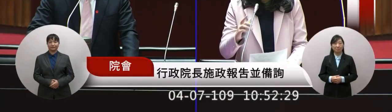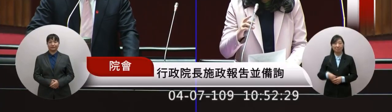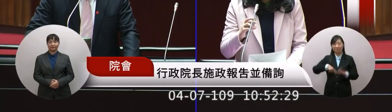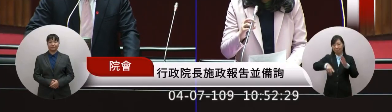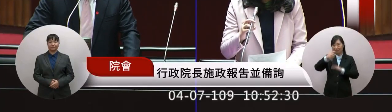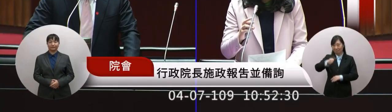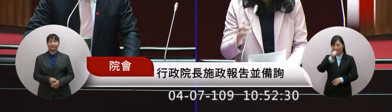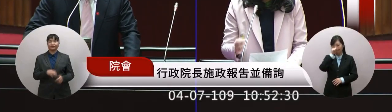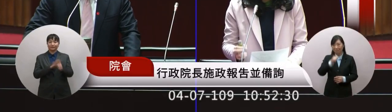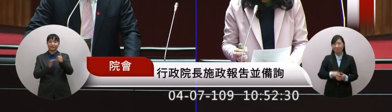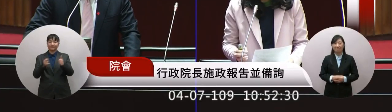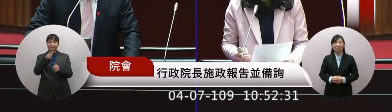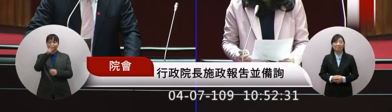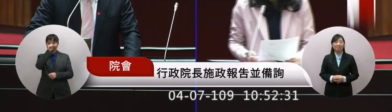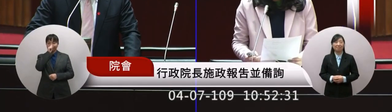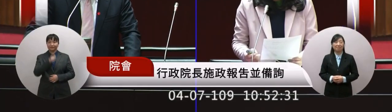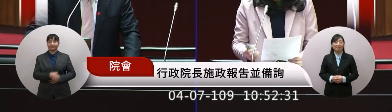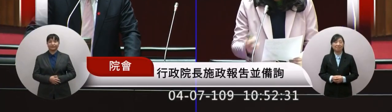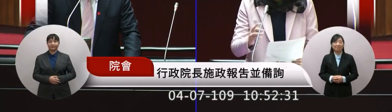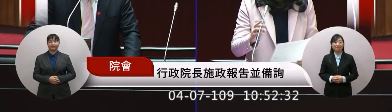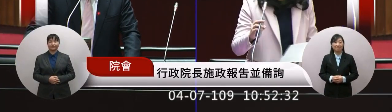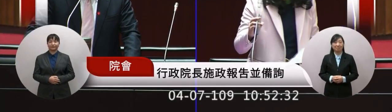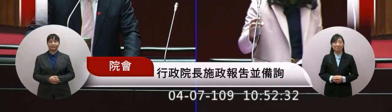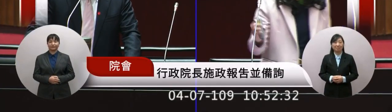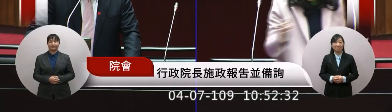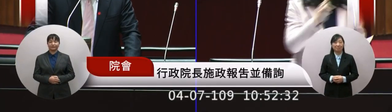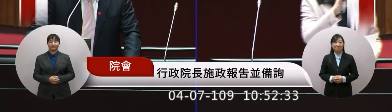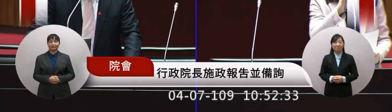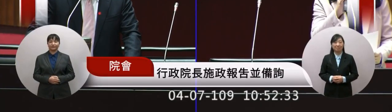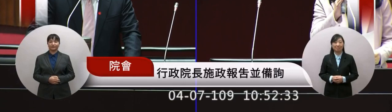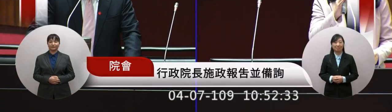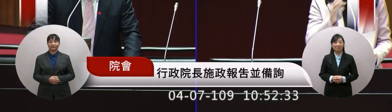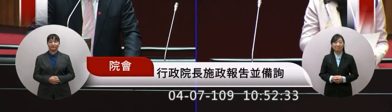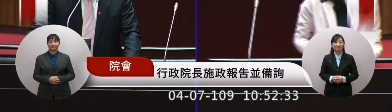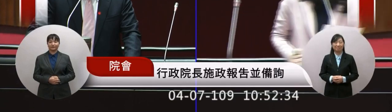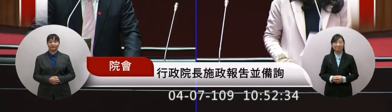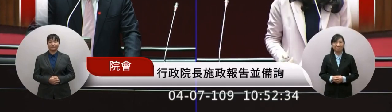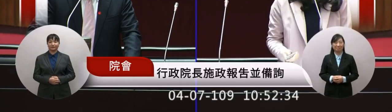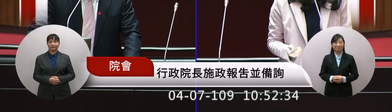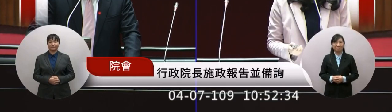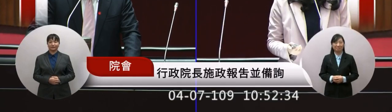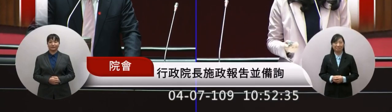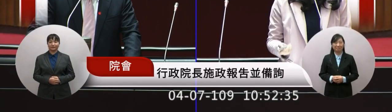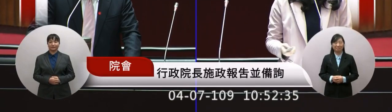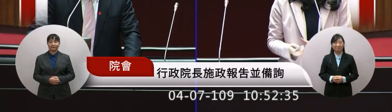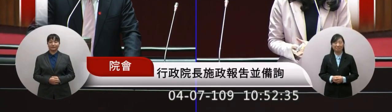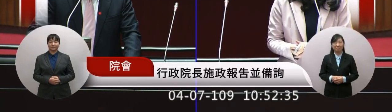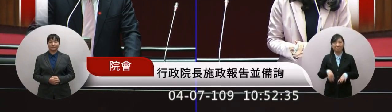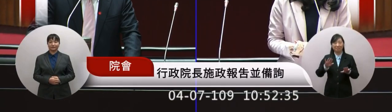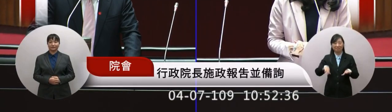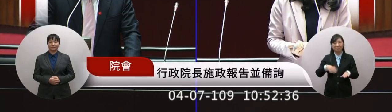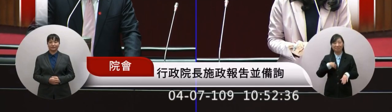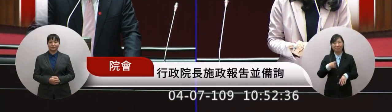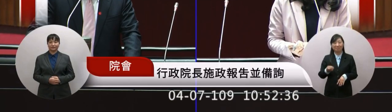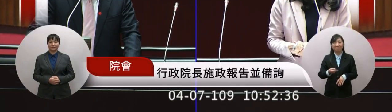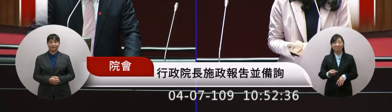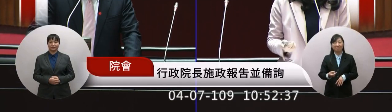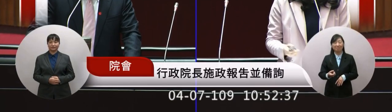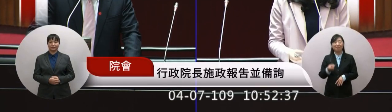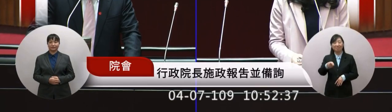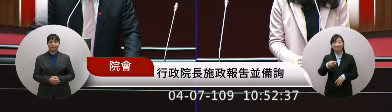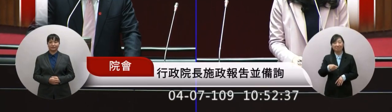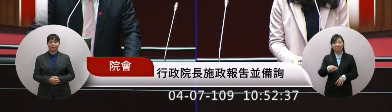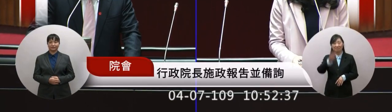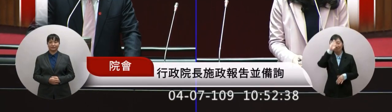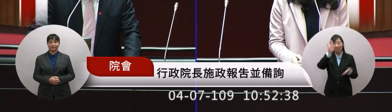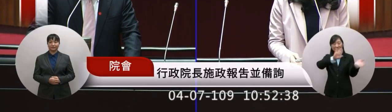徐院长好。 喂，你好。 是，用这一支好，就是比较高。好，我们先看到这个新冠疫情的肺炎，那